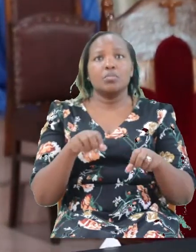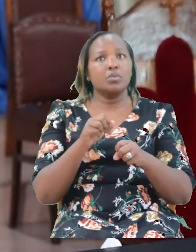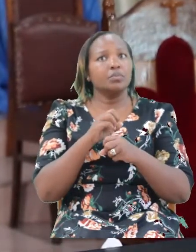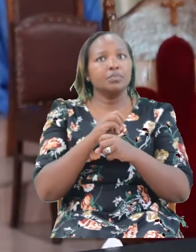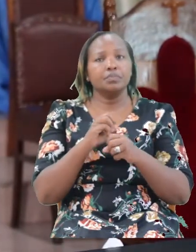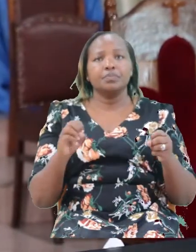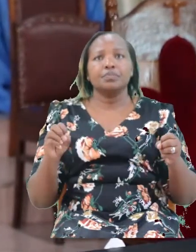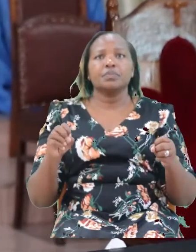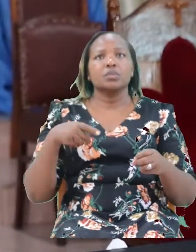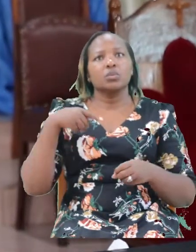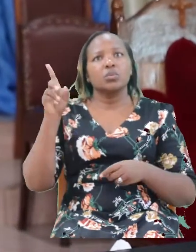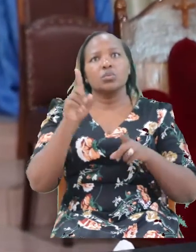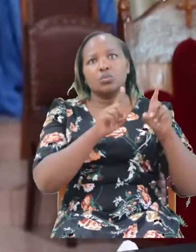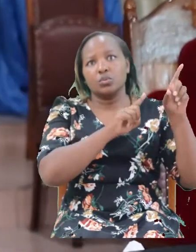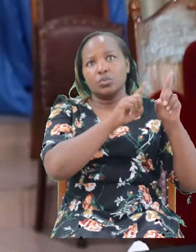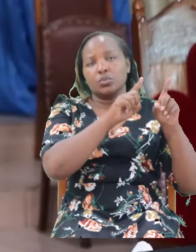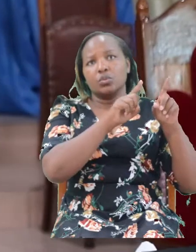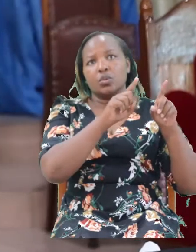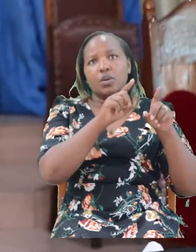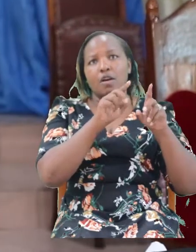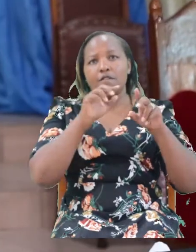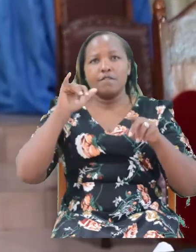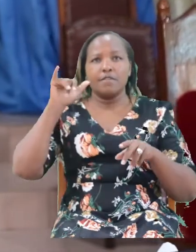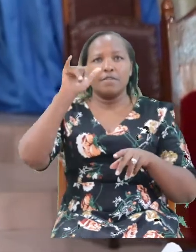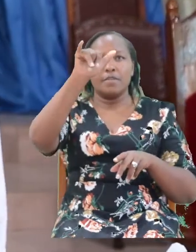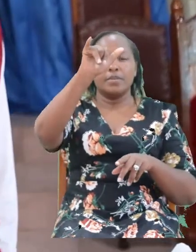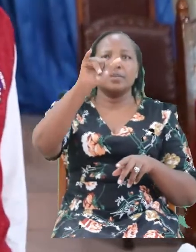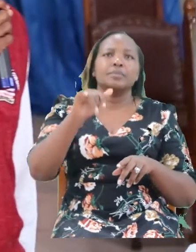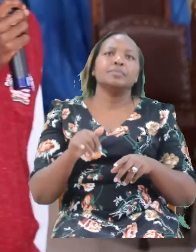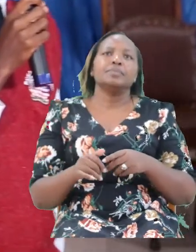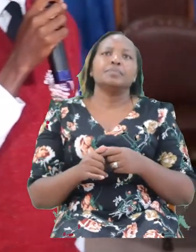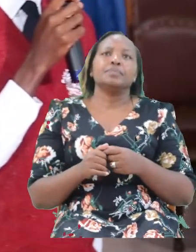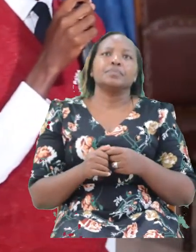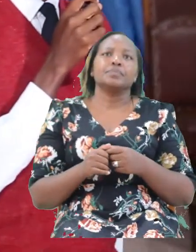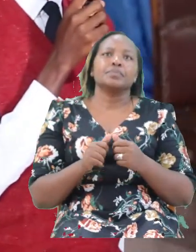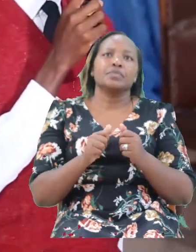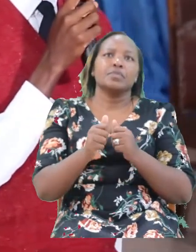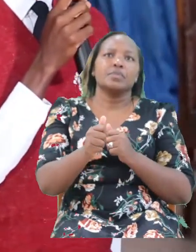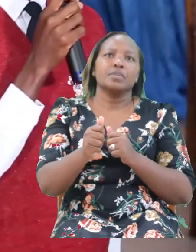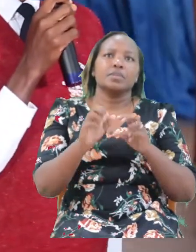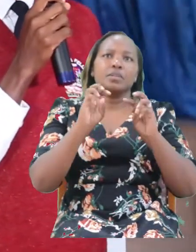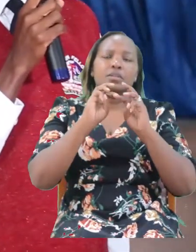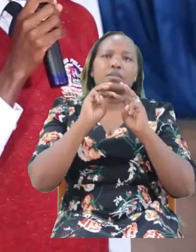huwezi safari kwenda nchi za